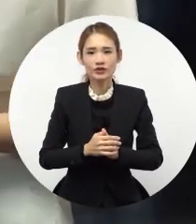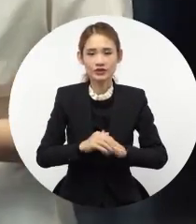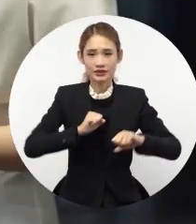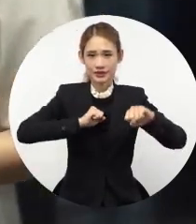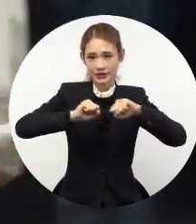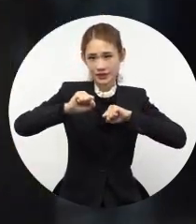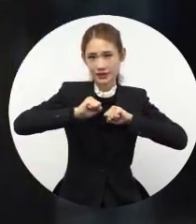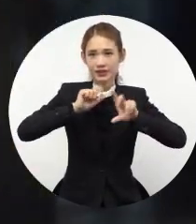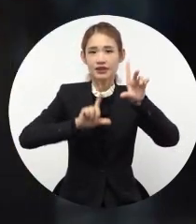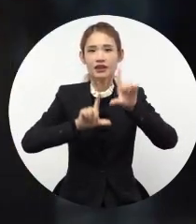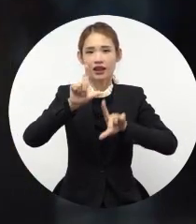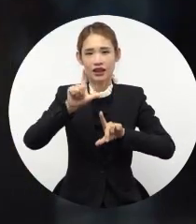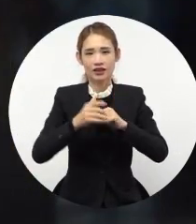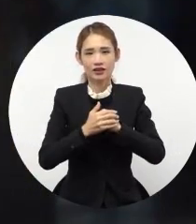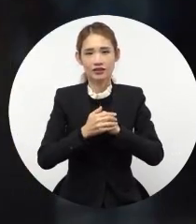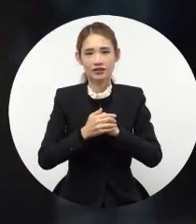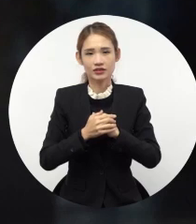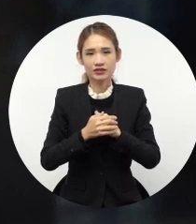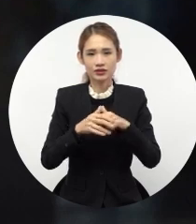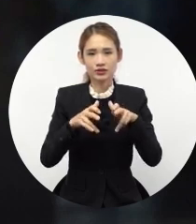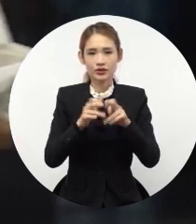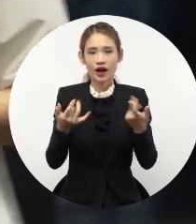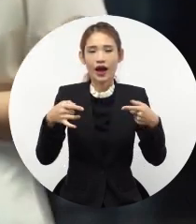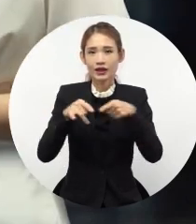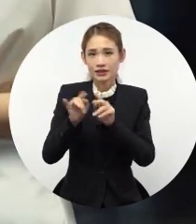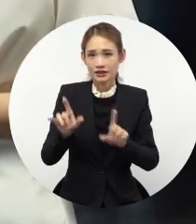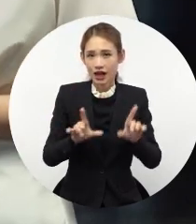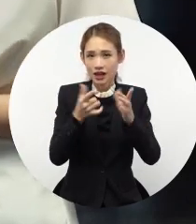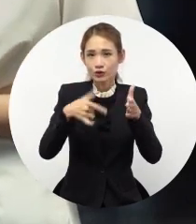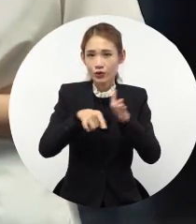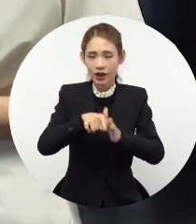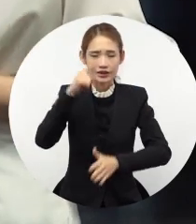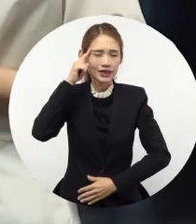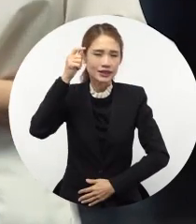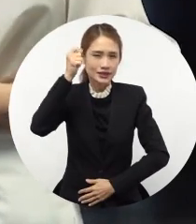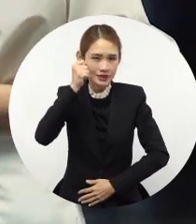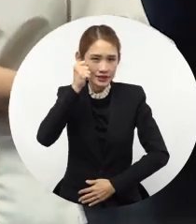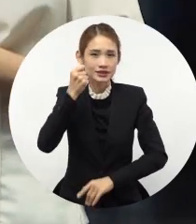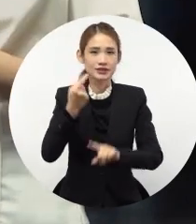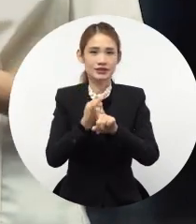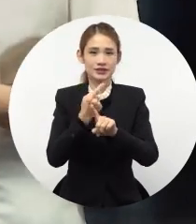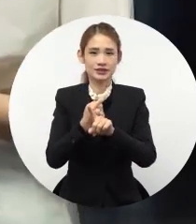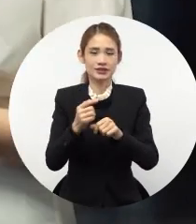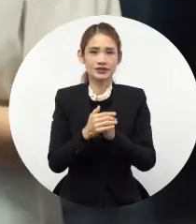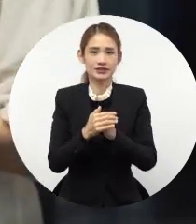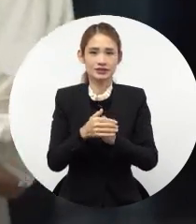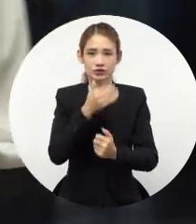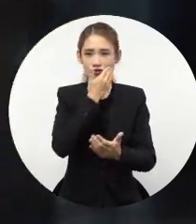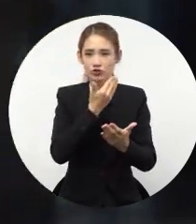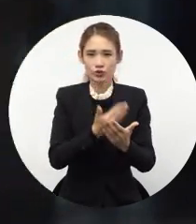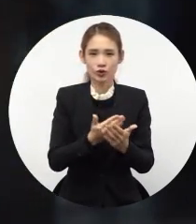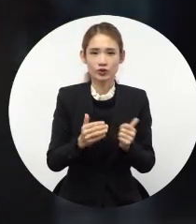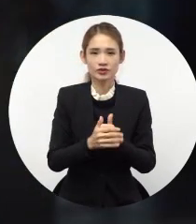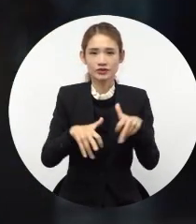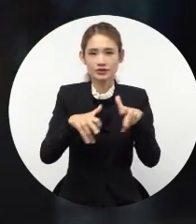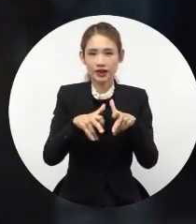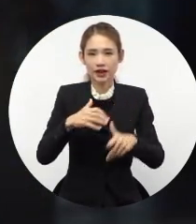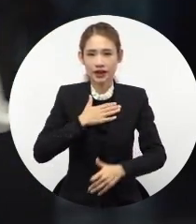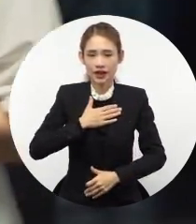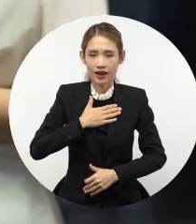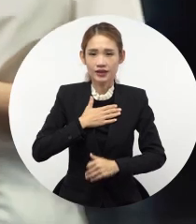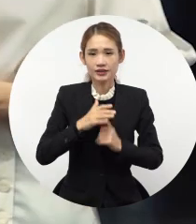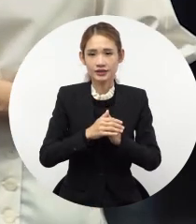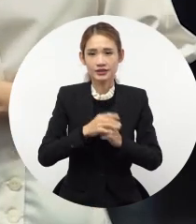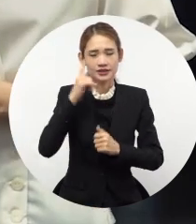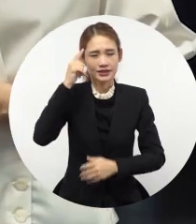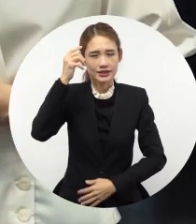태도, 공생에 대한 생각, 인식이 아닐까 싶어요. 장애 감수성, 장애 인식